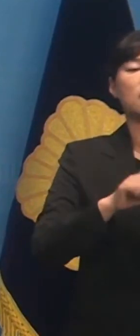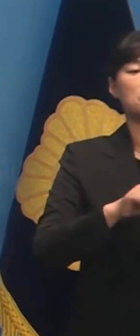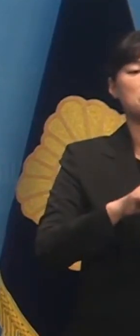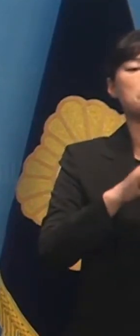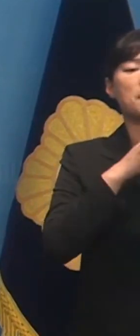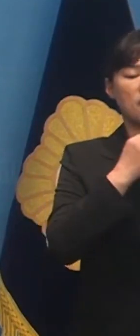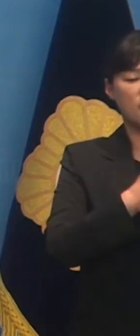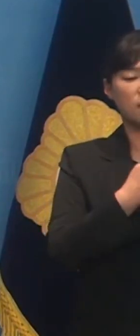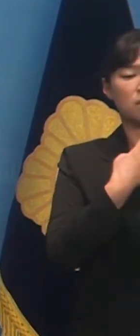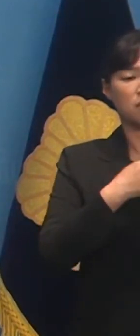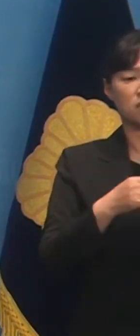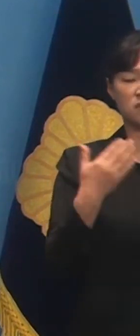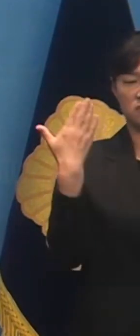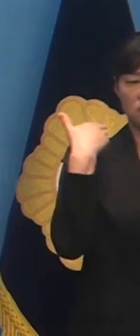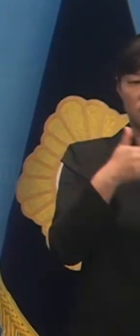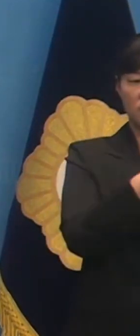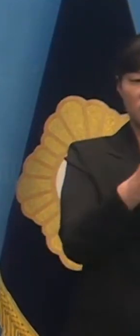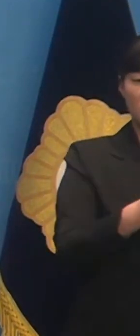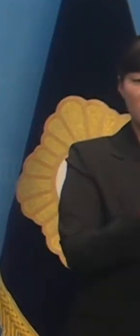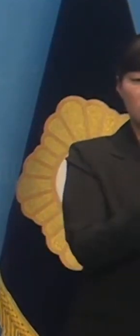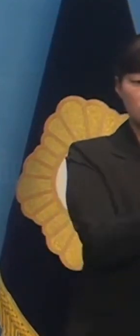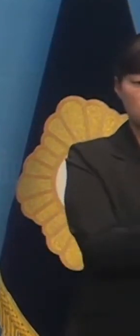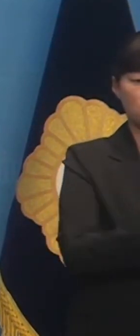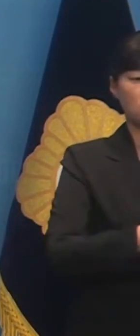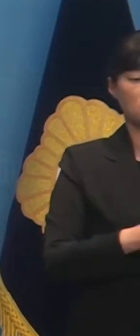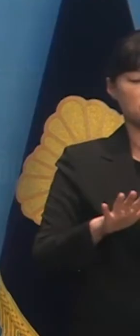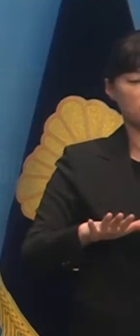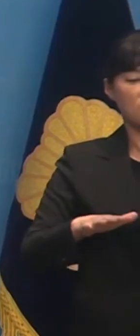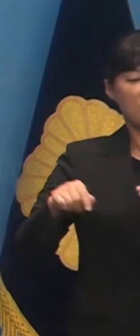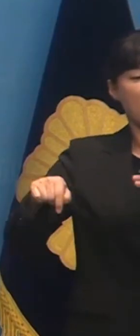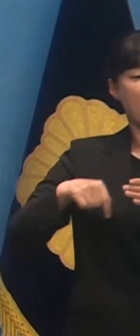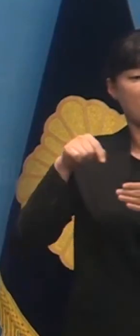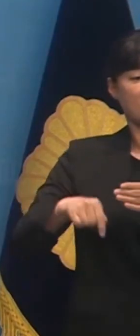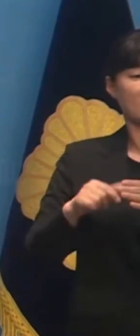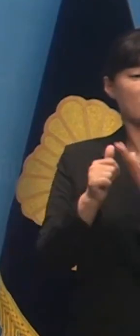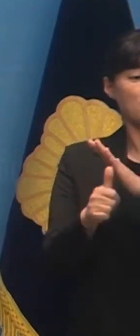김기현 전 당대표가 원내대표 선거에 나온다고 합니다.